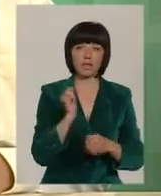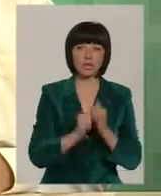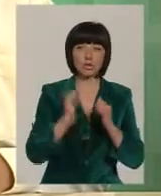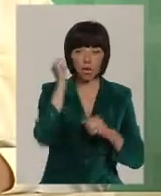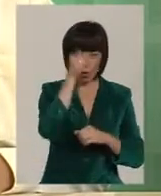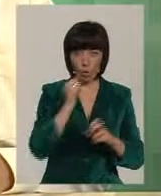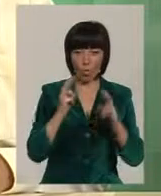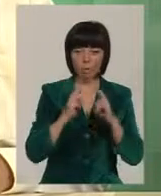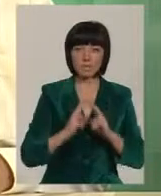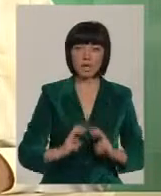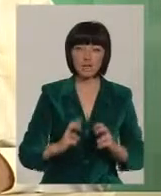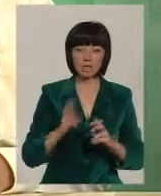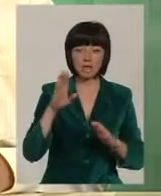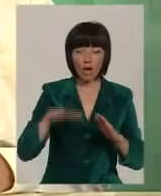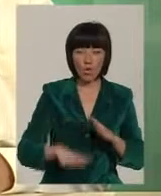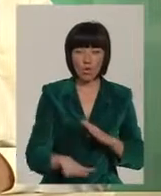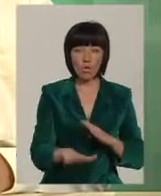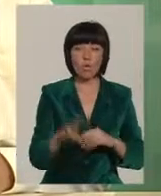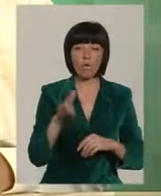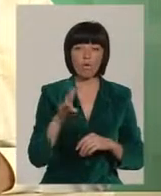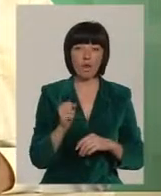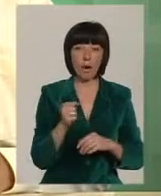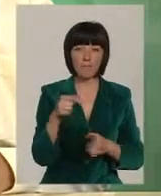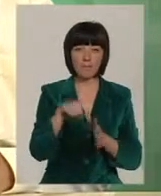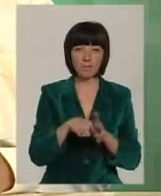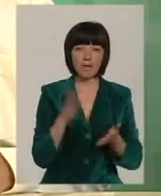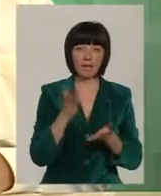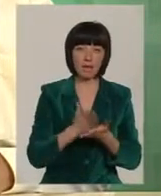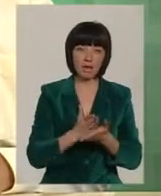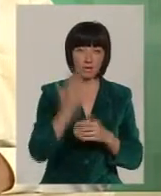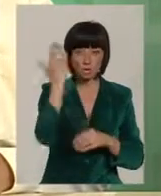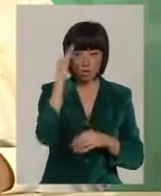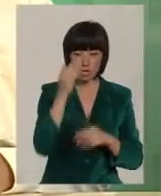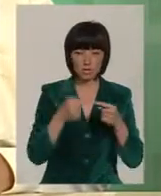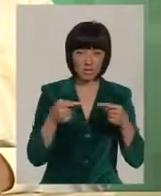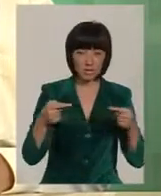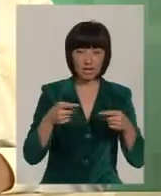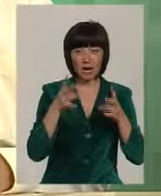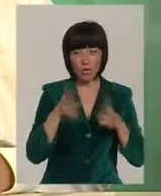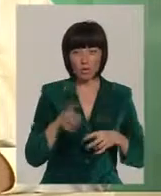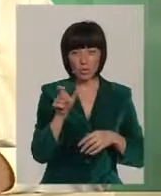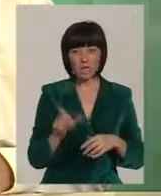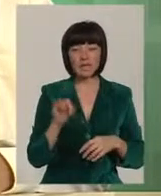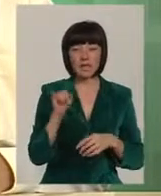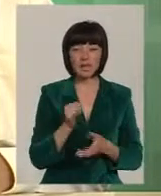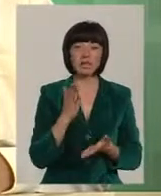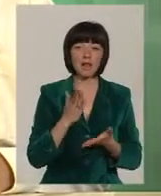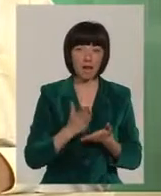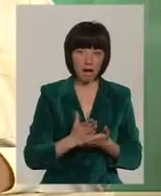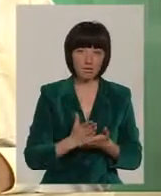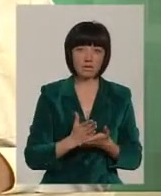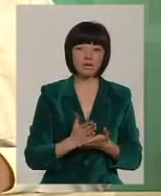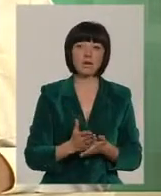щороку обстежується дно на предмет наявності сторонніх предметів, що людина не може травмуватися, і